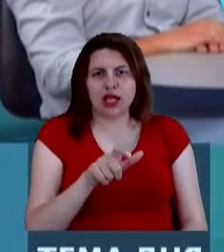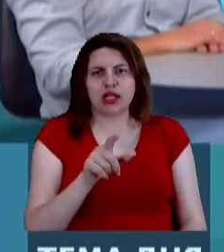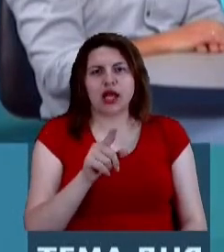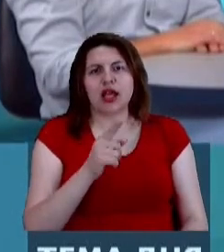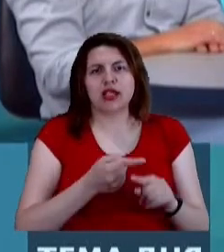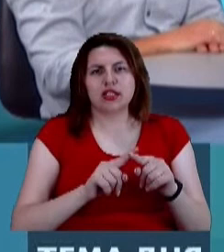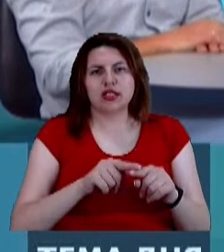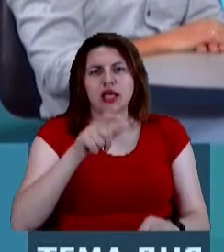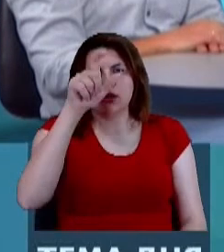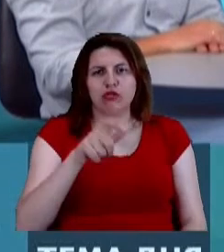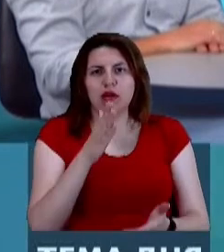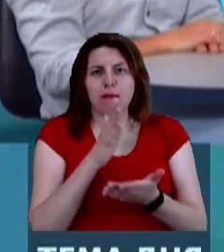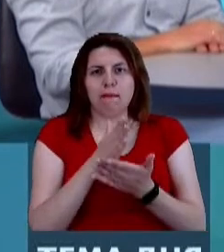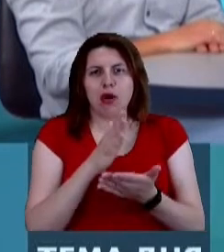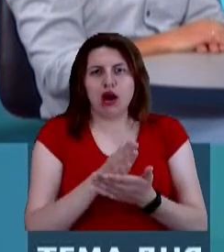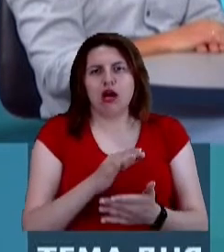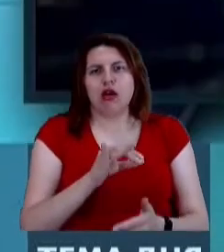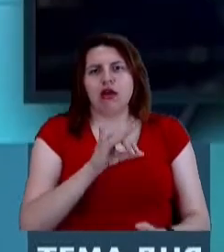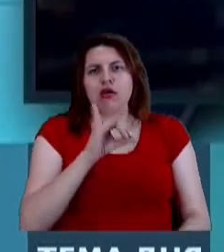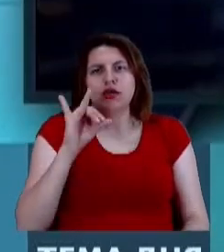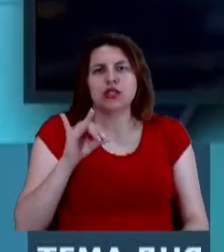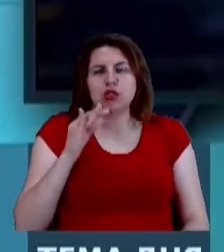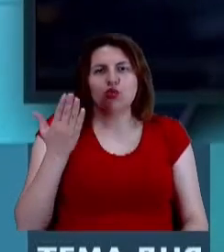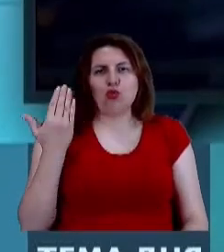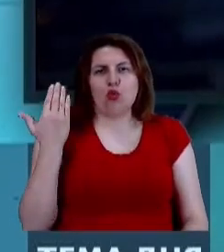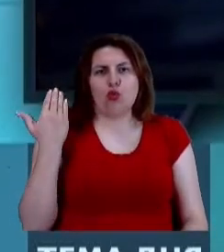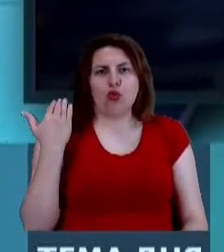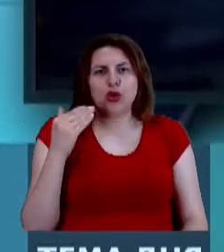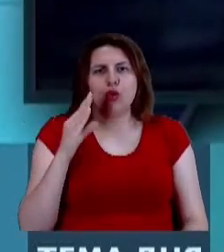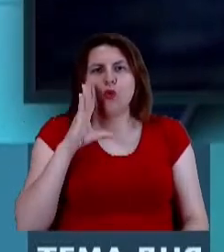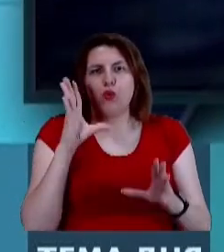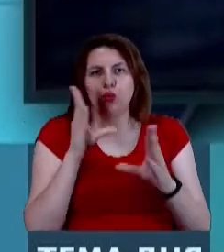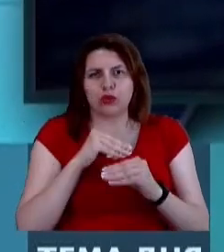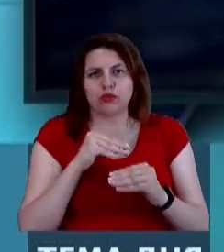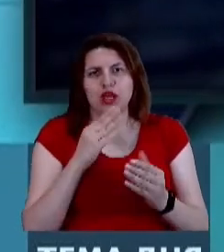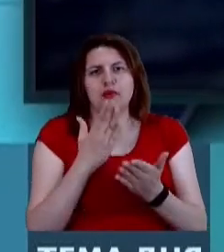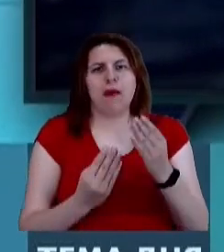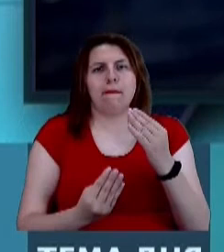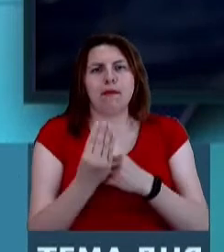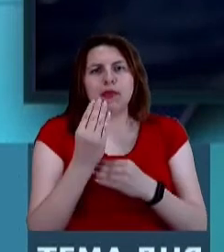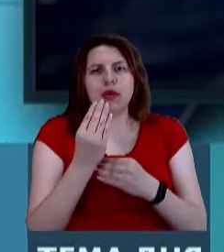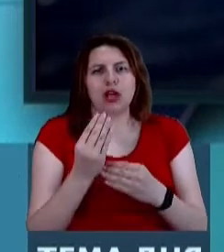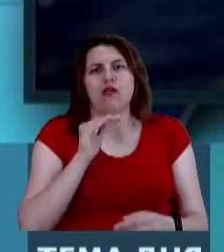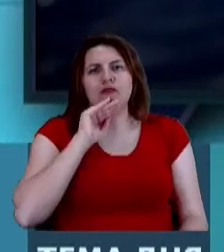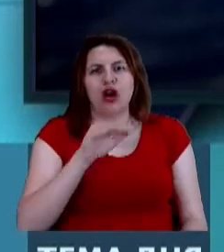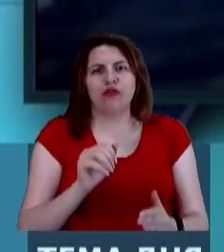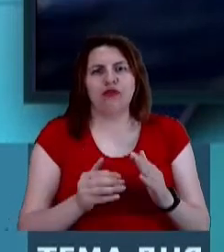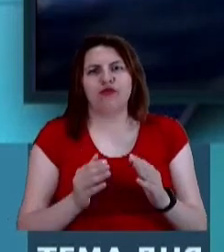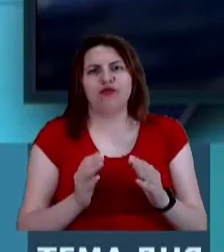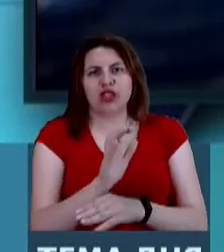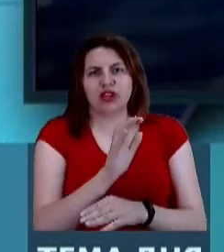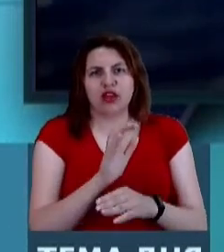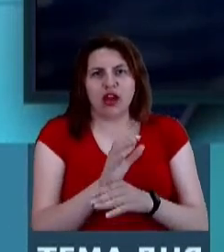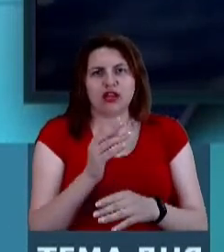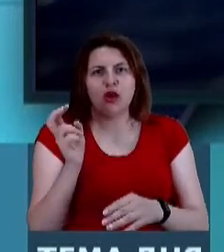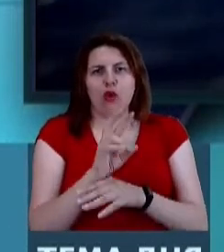вже певну історію успіху, яка має публікації у фахових виданнях, яка не лише ходить на телебачення і